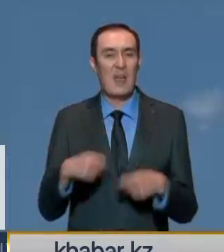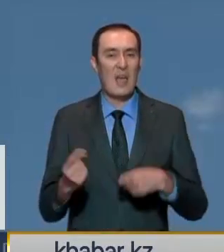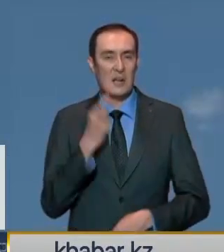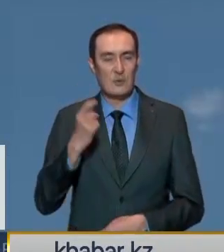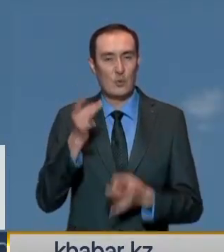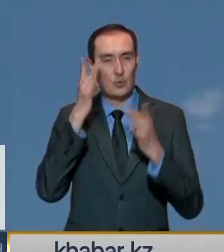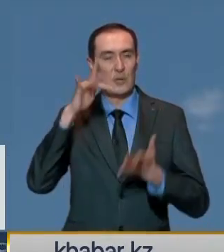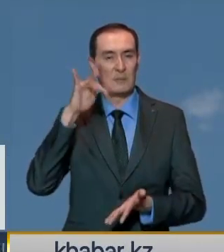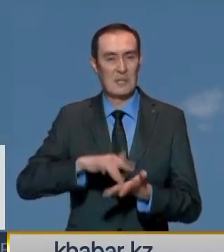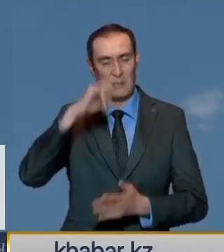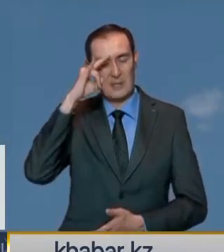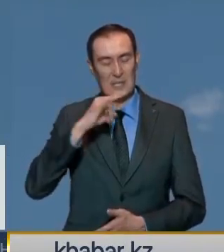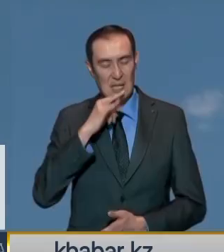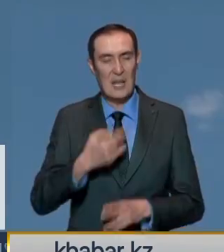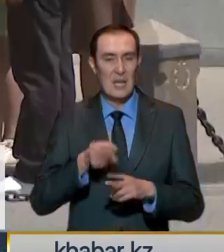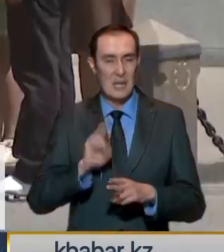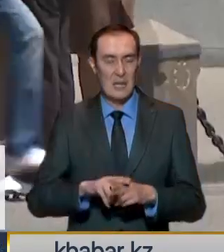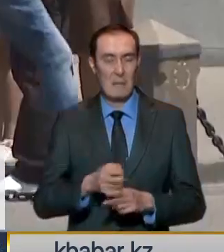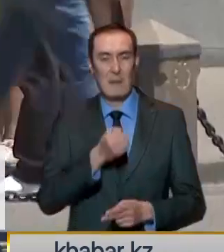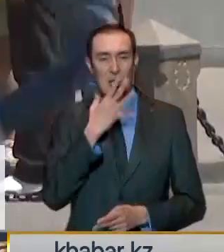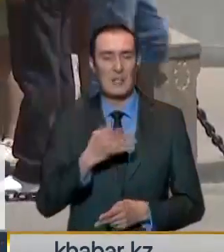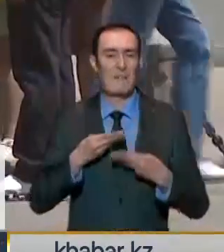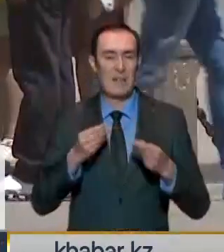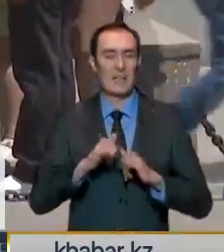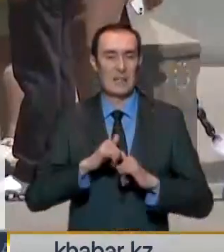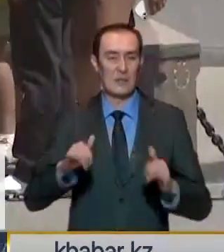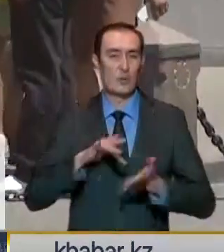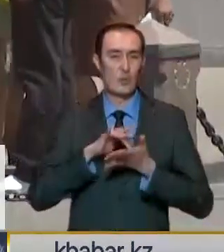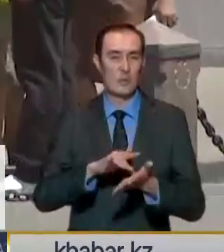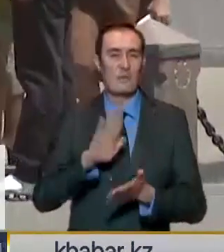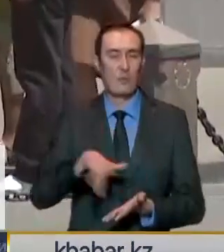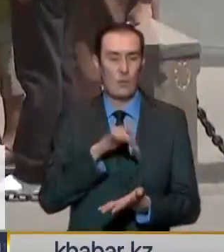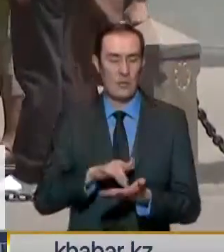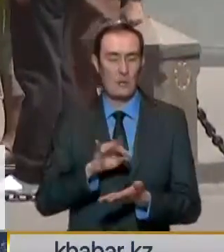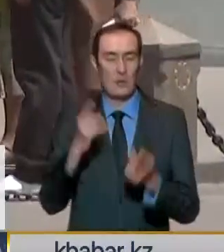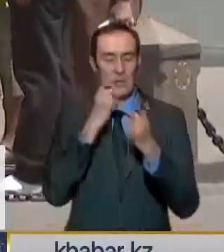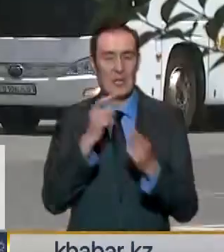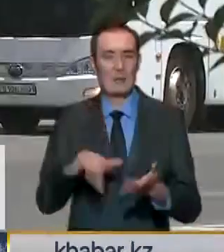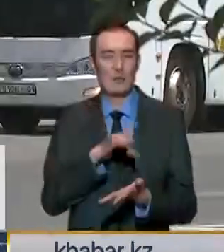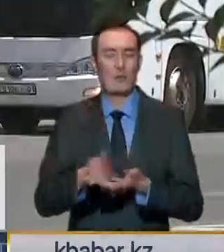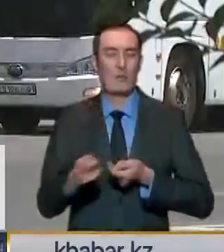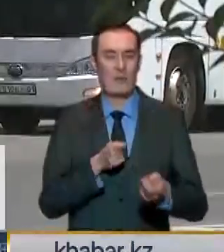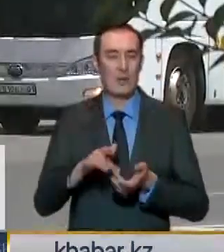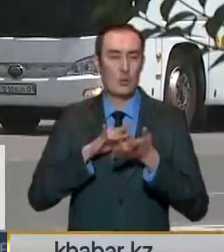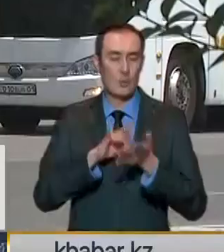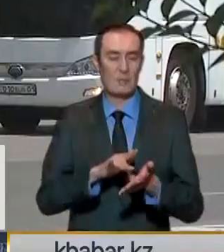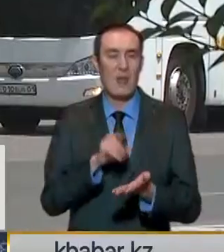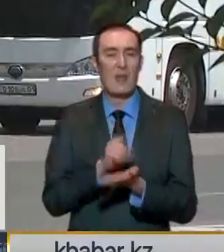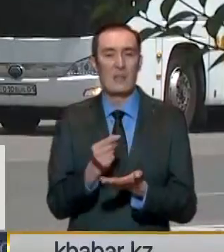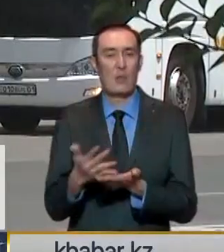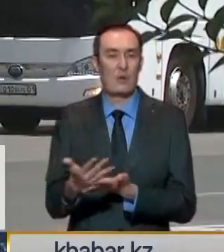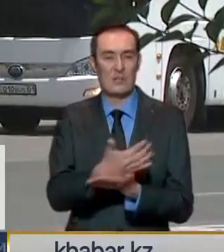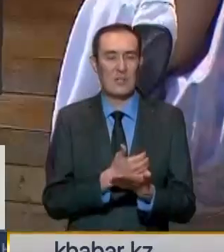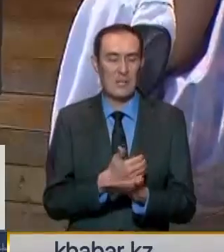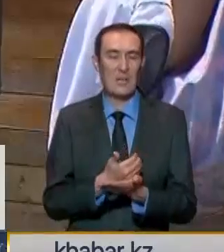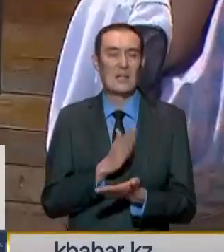и культурным центром Казахстана. Это, в свою очередь, положительно влияет на развитие туризма в городе. Согласно данным городского управления туризма, налоговые отчисления